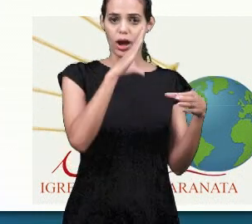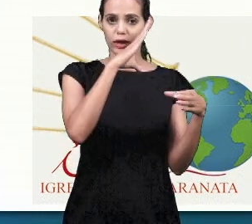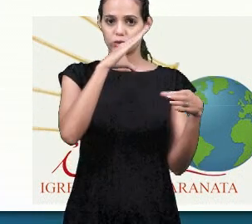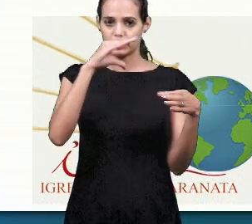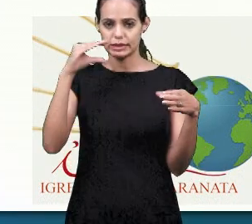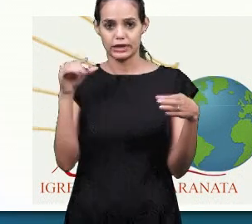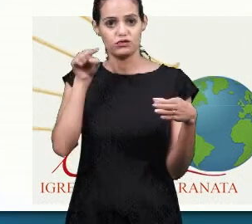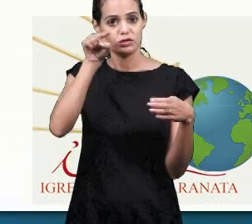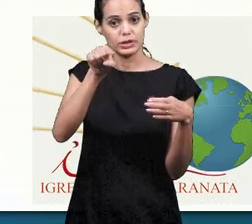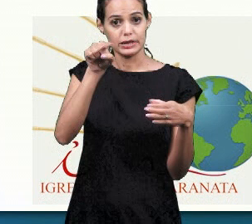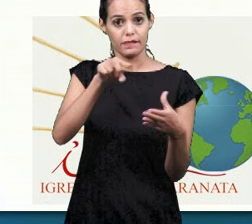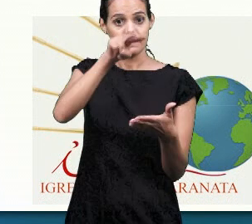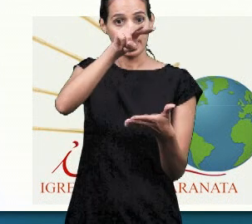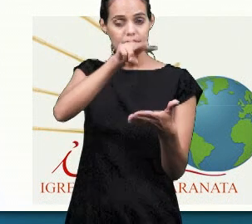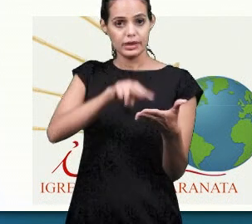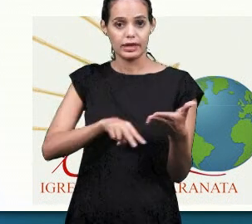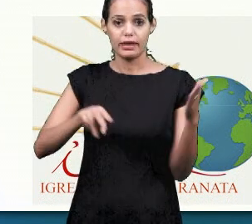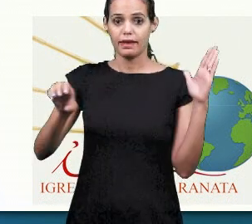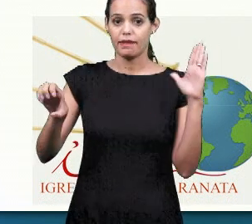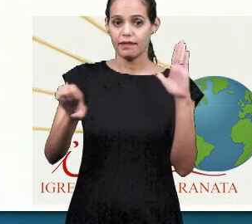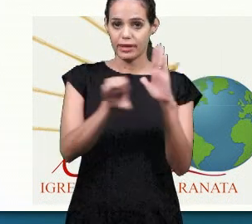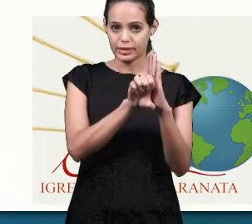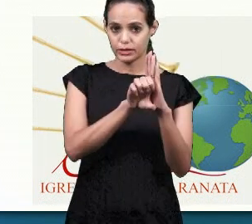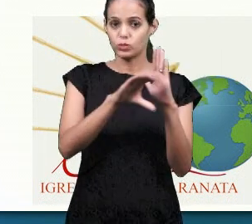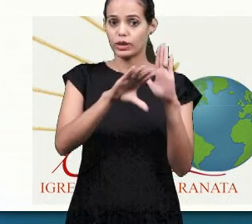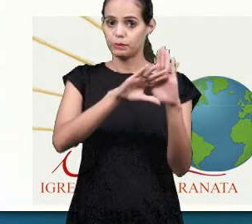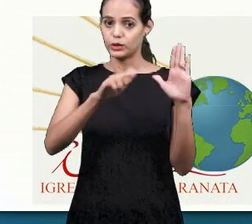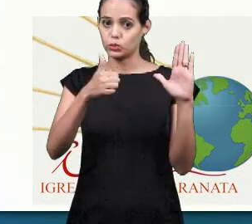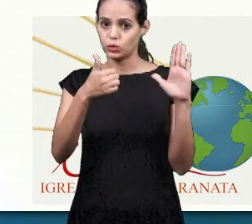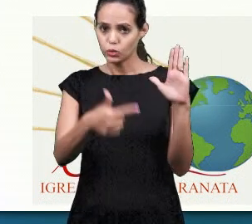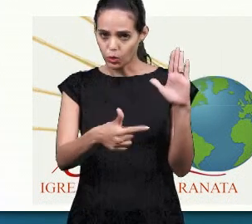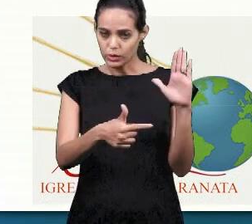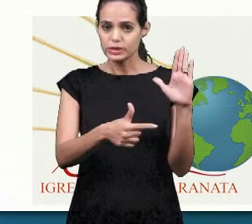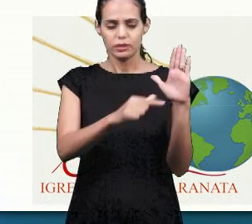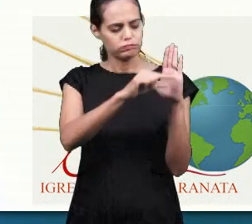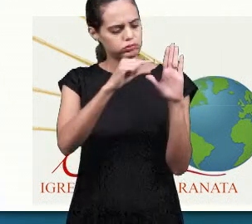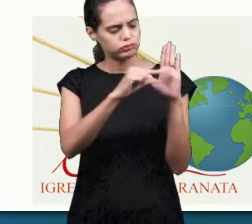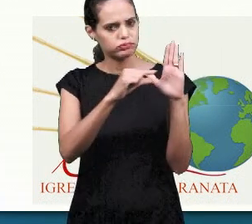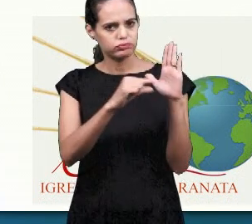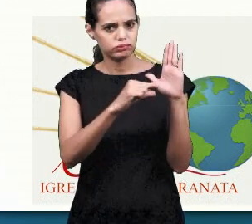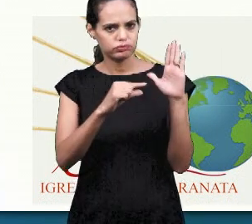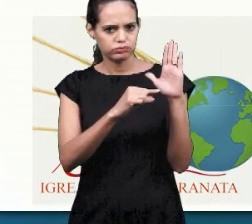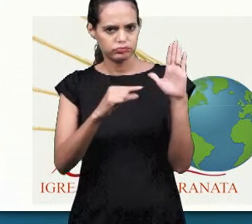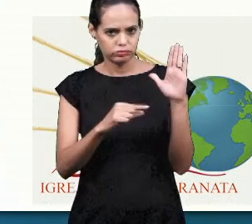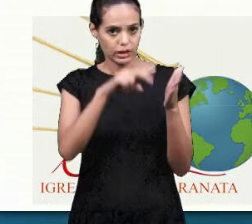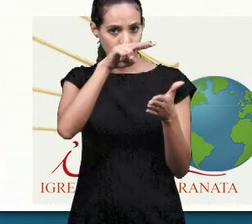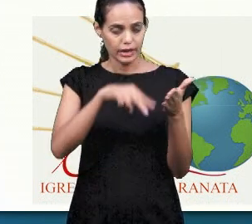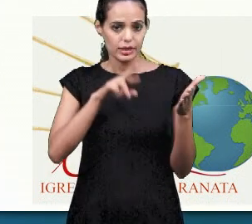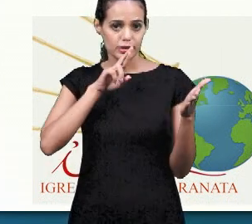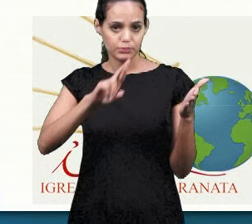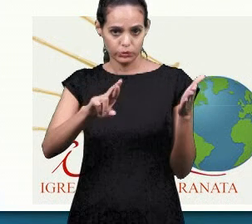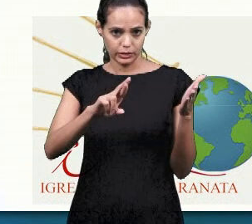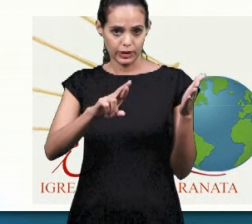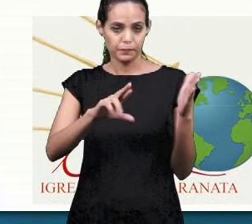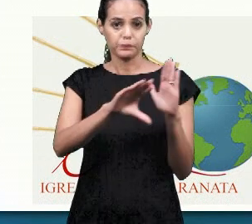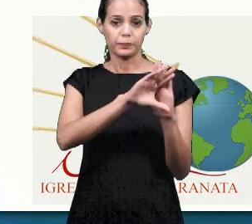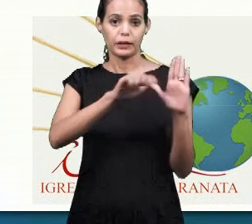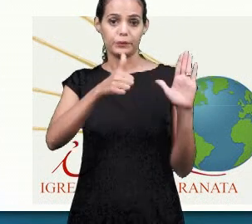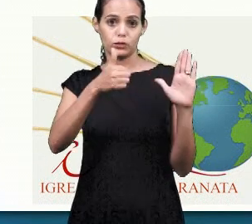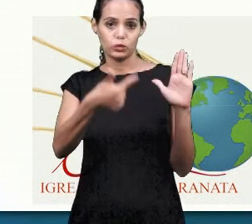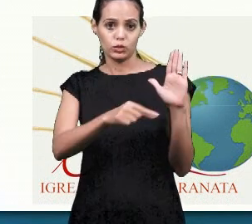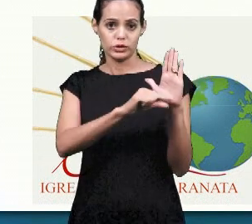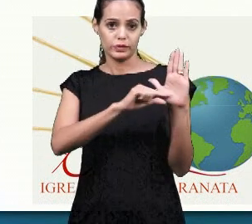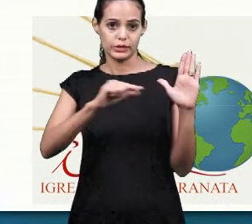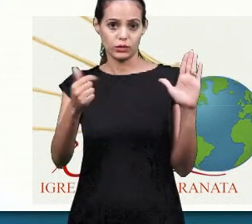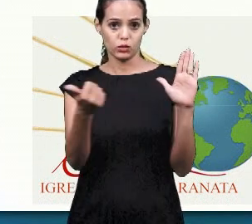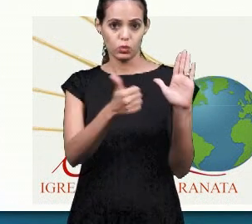12 d'Exode les textes des versets cités ci-dessus et répondez. Au verset 11, chapitre 12 d'Exode, nous parlons